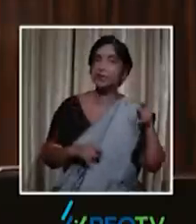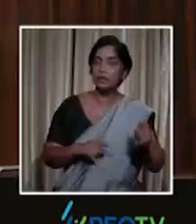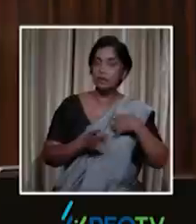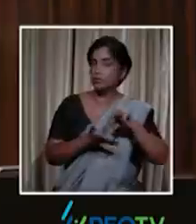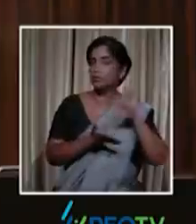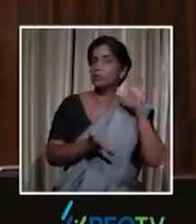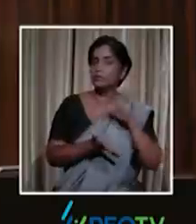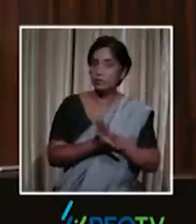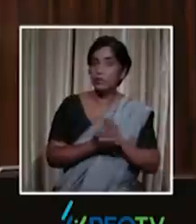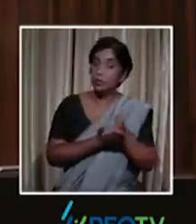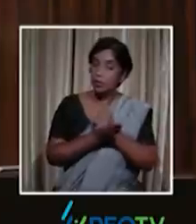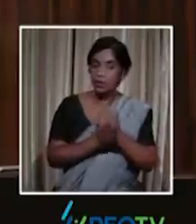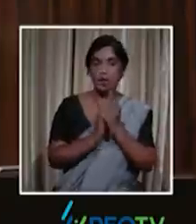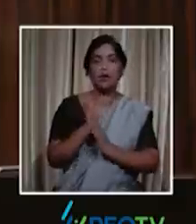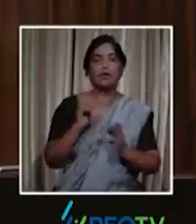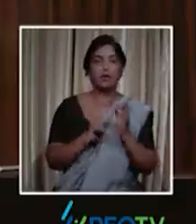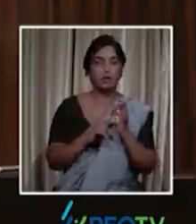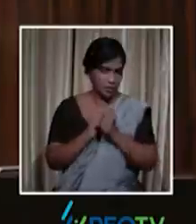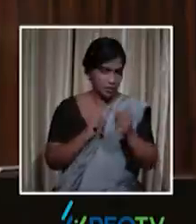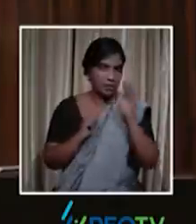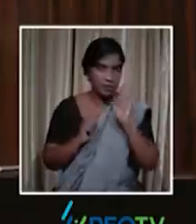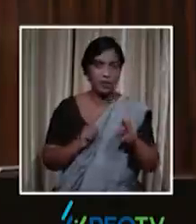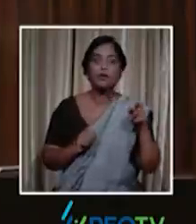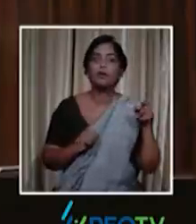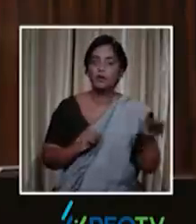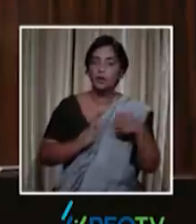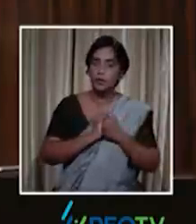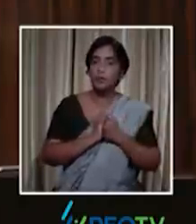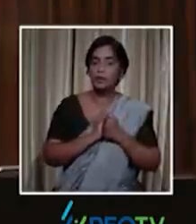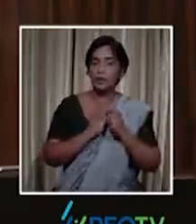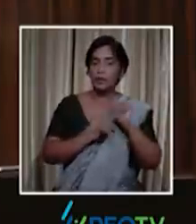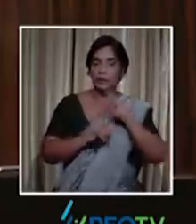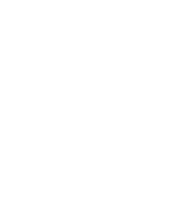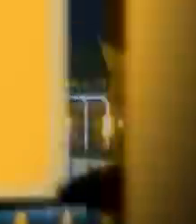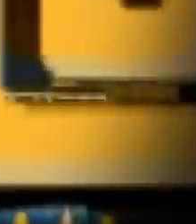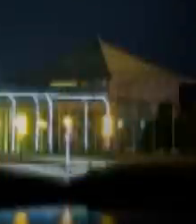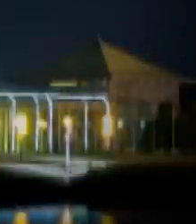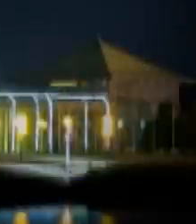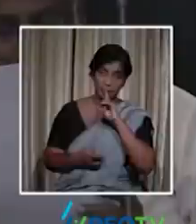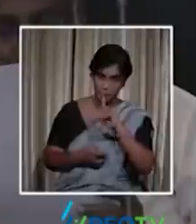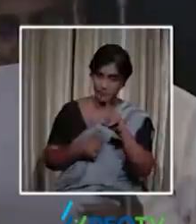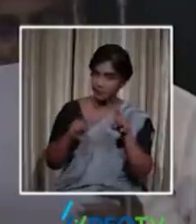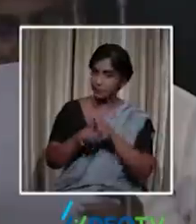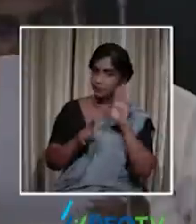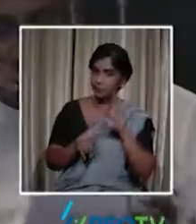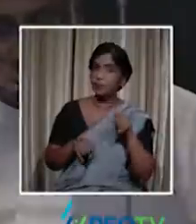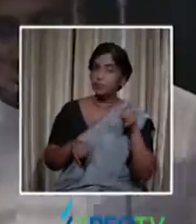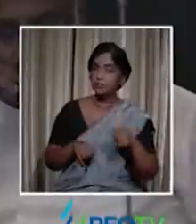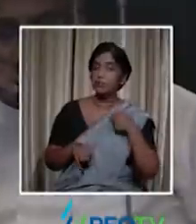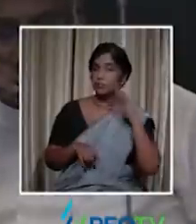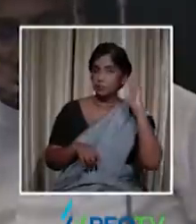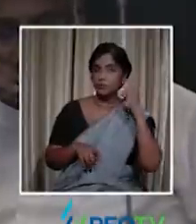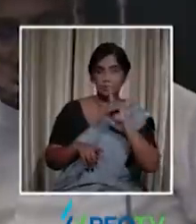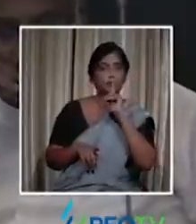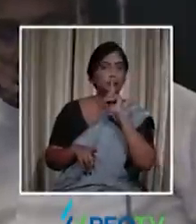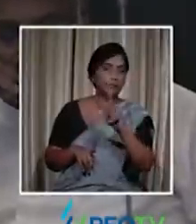තීරණය සියලුම මන්ත්‍රීවරුන් සඳහා ක්‍රියාත්මක කරනවාද නැද්ද යන්න මෙම ගරු සභාව දැනුවත් කිරීමට කටයුතු කරනු ලැබේ. මම විශේෂයෙන් ප්‍රකාශයක්